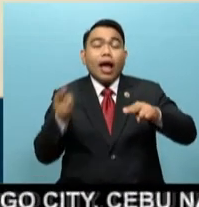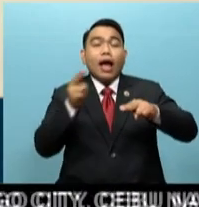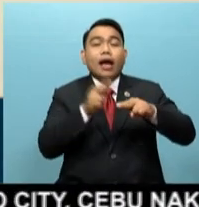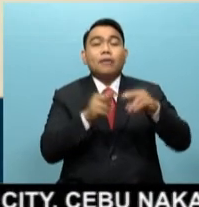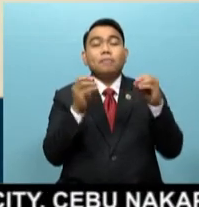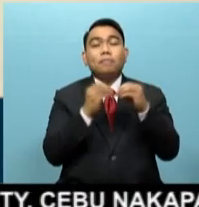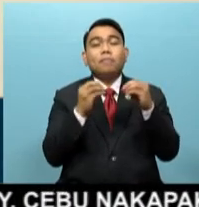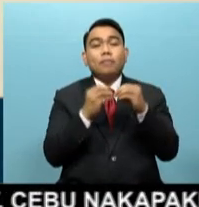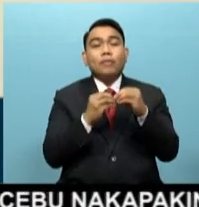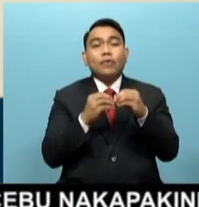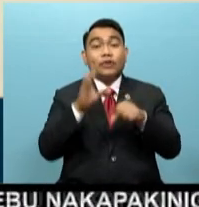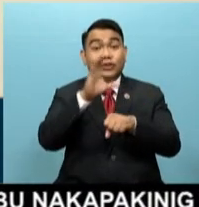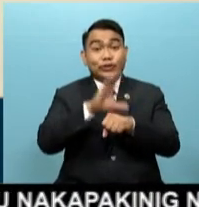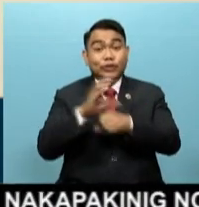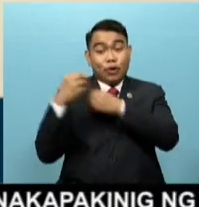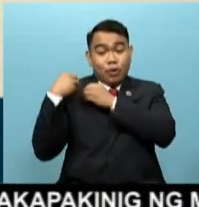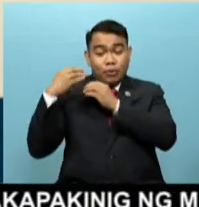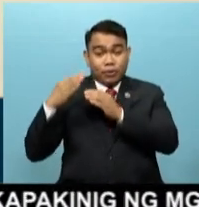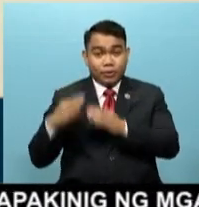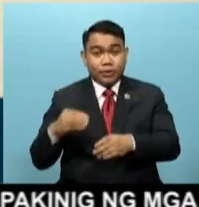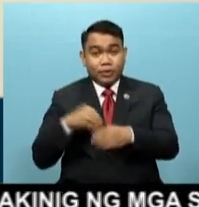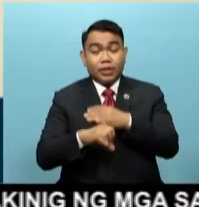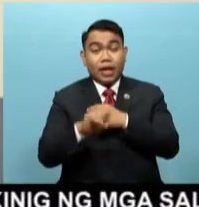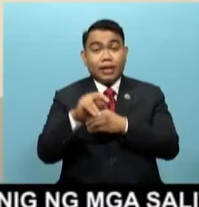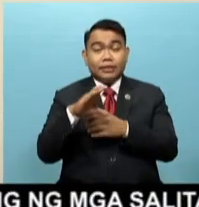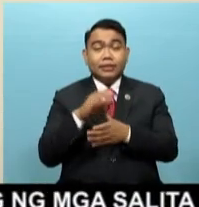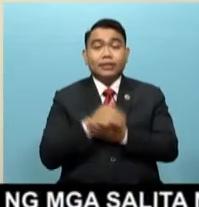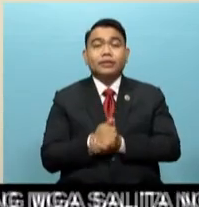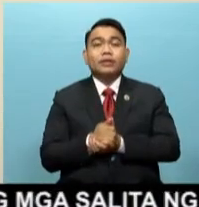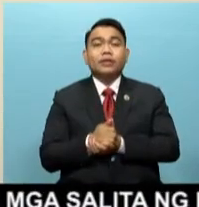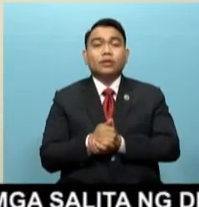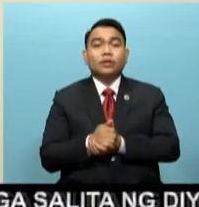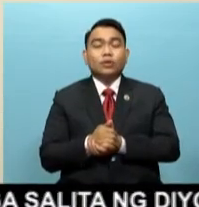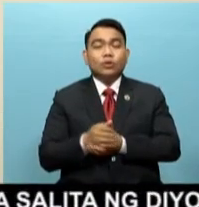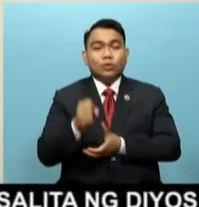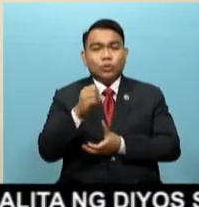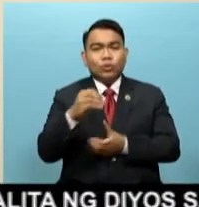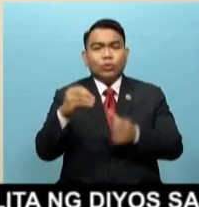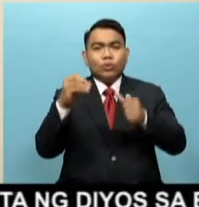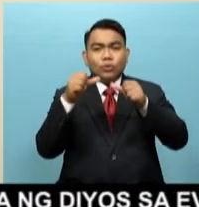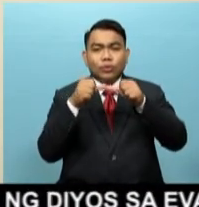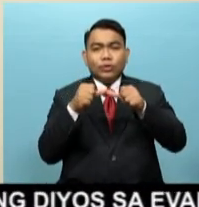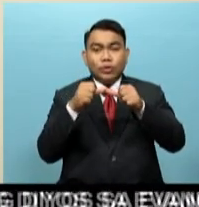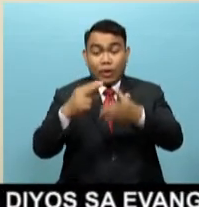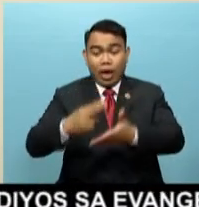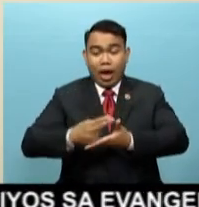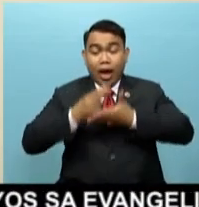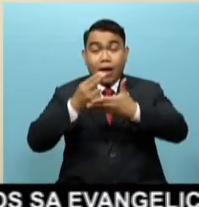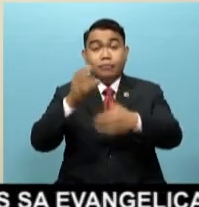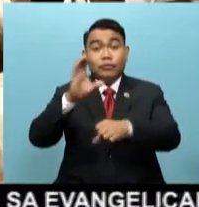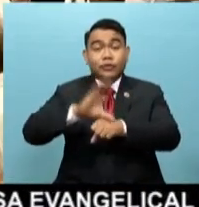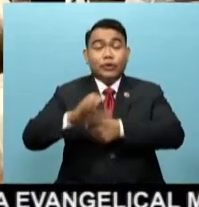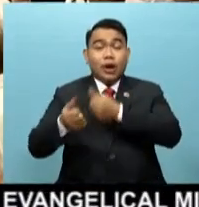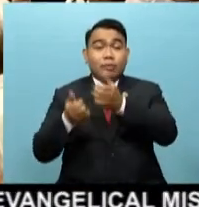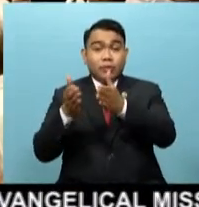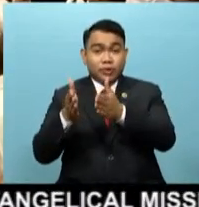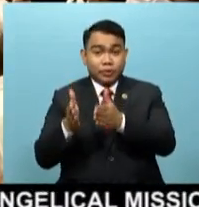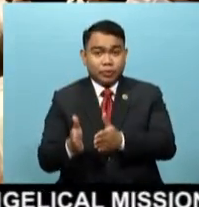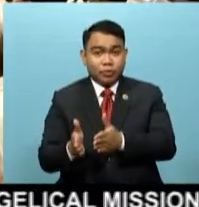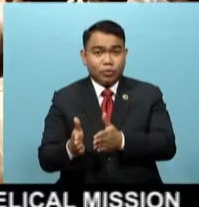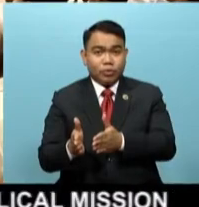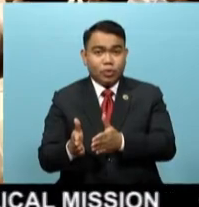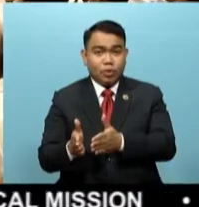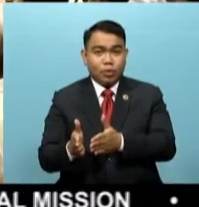sa loob ng iglesia upang sila po ay maging katuwang ng pamamahala para masino